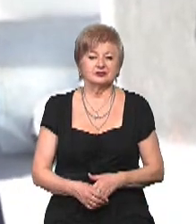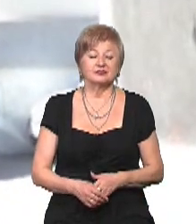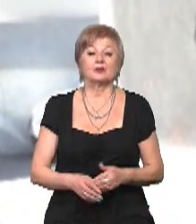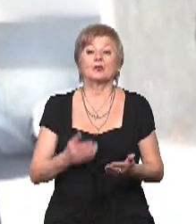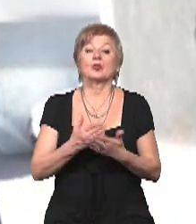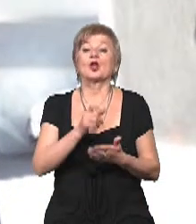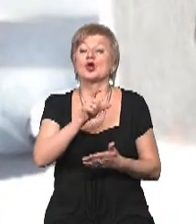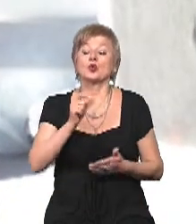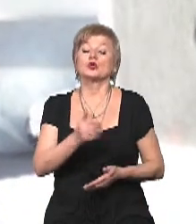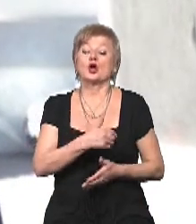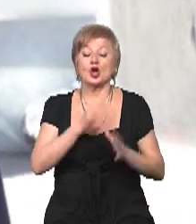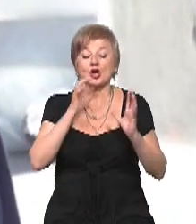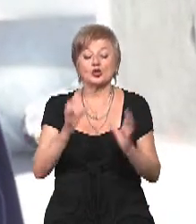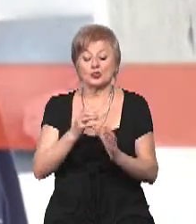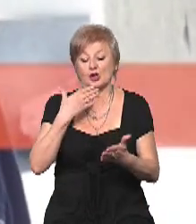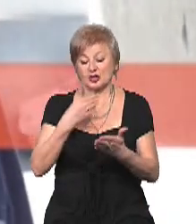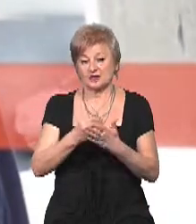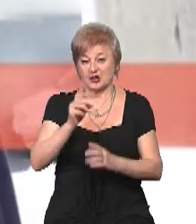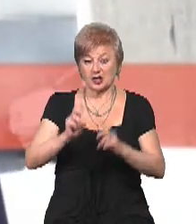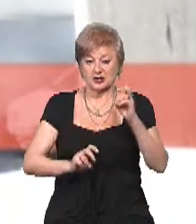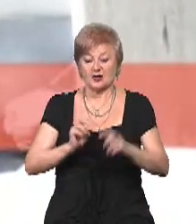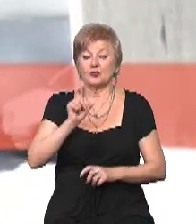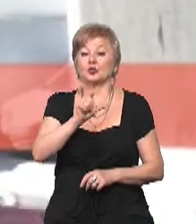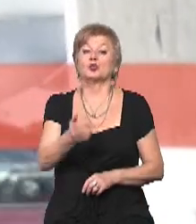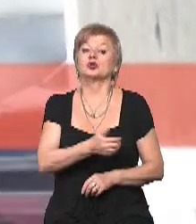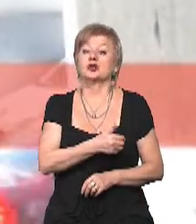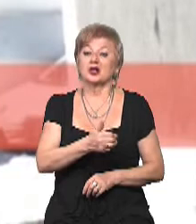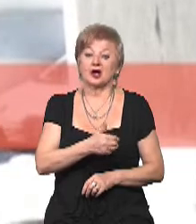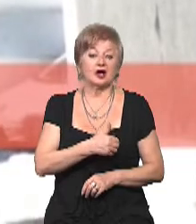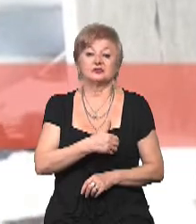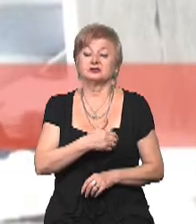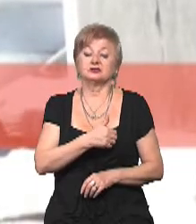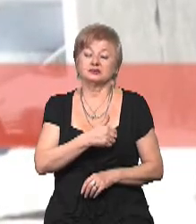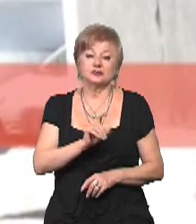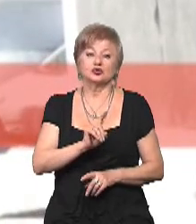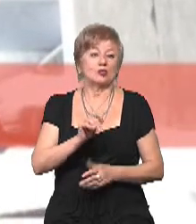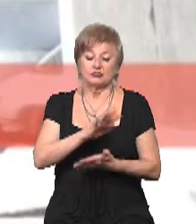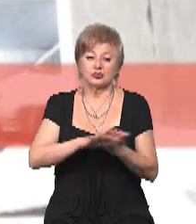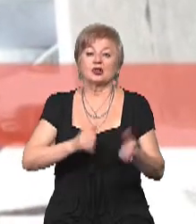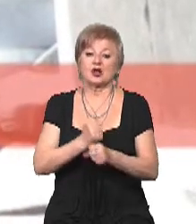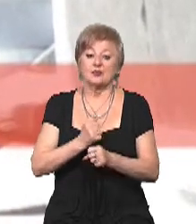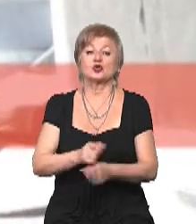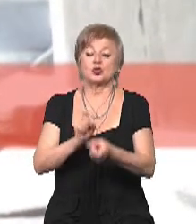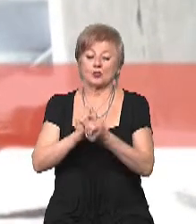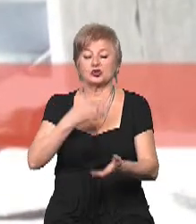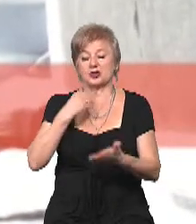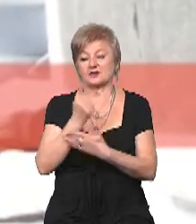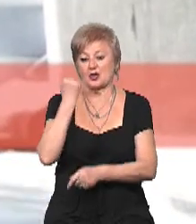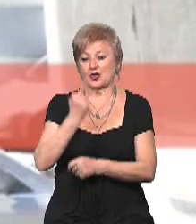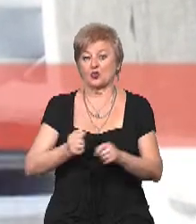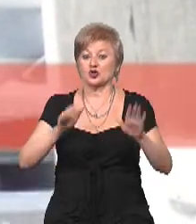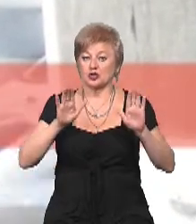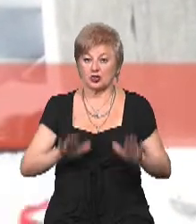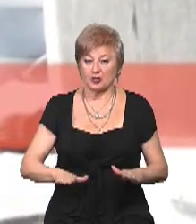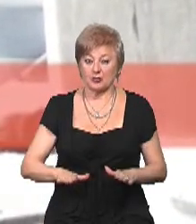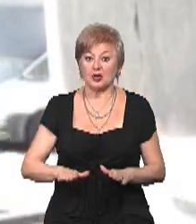Люди хочуть зберегти свої підприємства. Люди прагнуть не допустити зупинки своїх підприємств. Люди борються за свої робочі місця. Люди